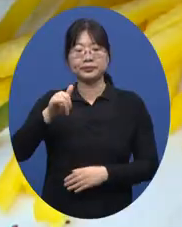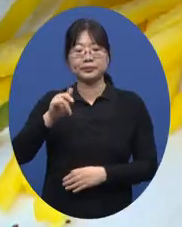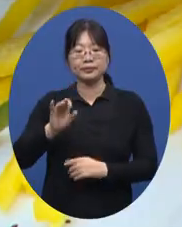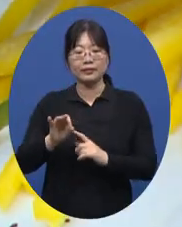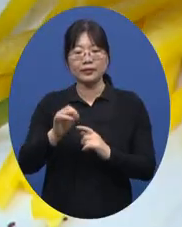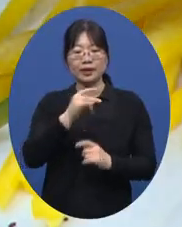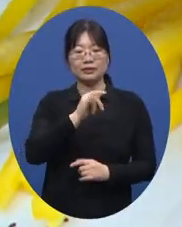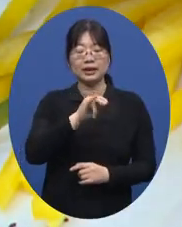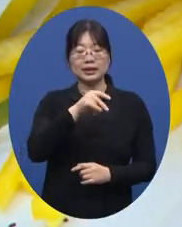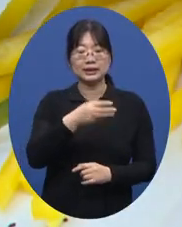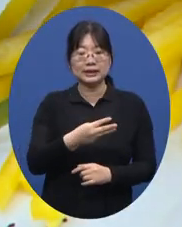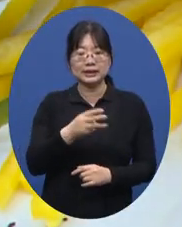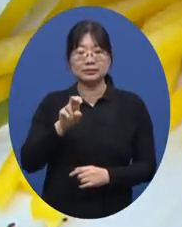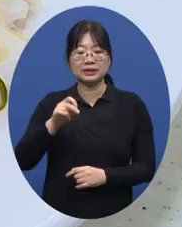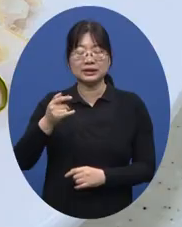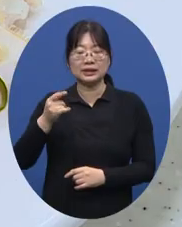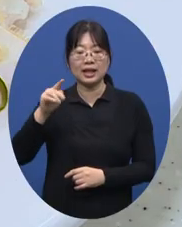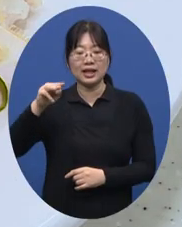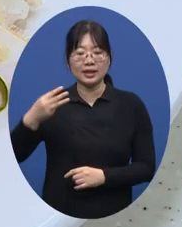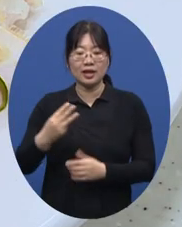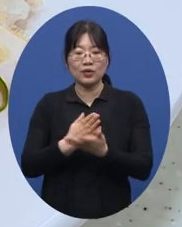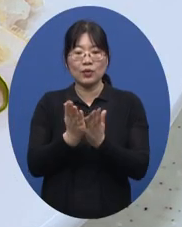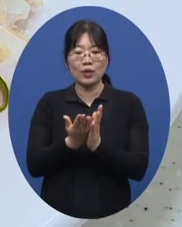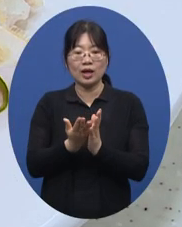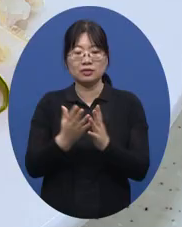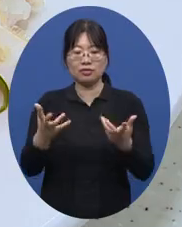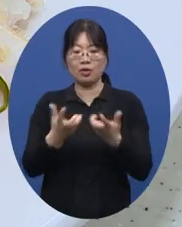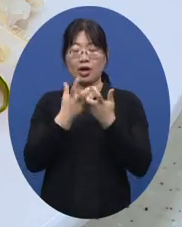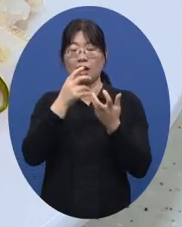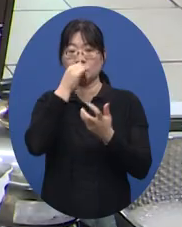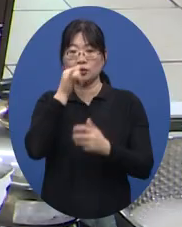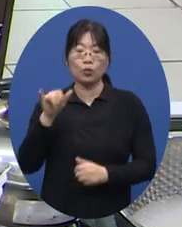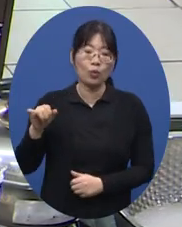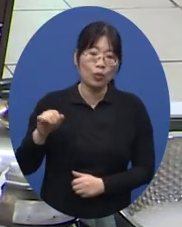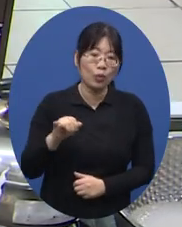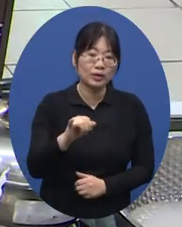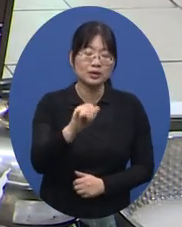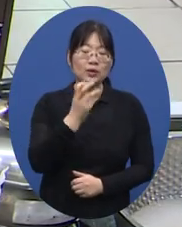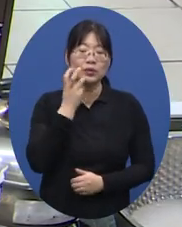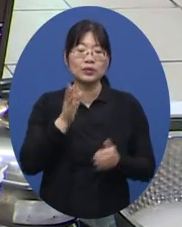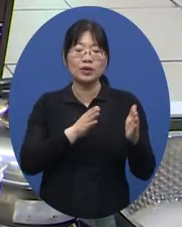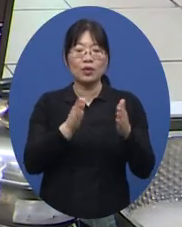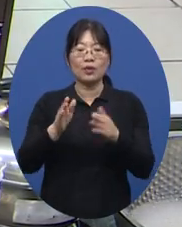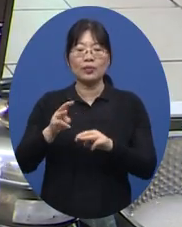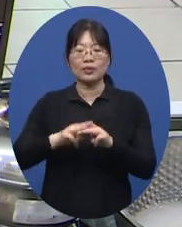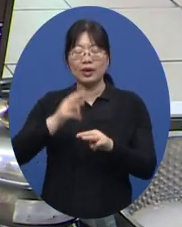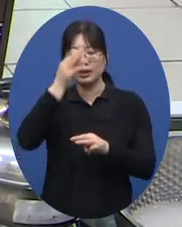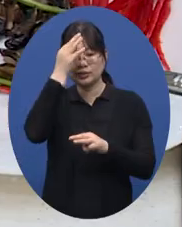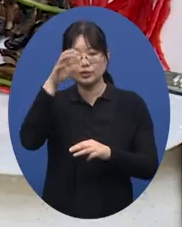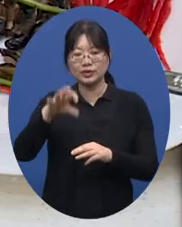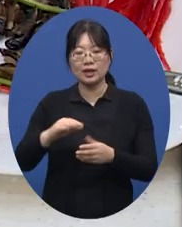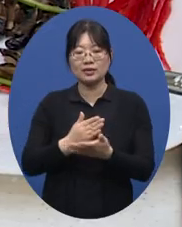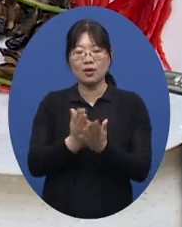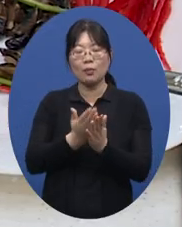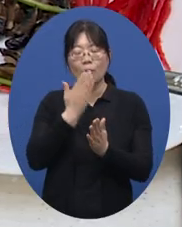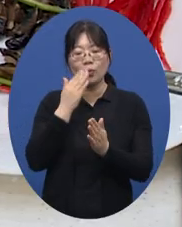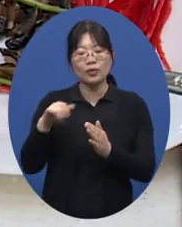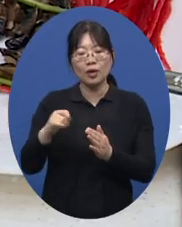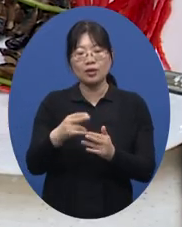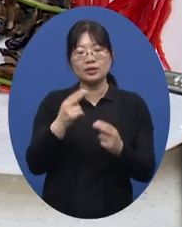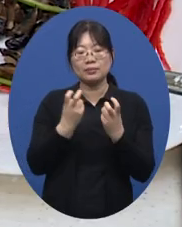비타민, 섬유질, 미네랄 등의 영양가 높은 건강식품, 곤충. 경기도 농업기술원은 앞으로 다양한 식용 곤충